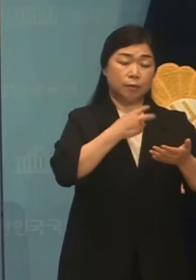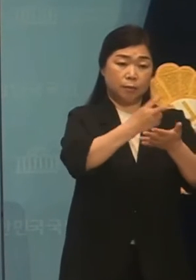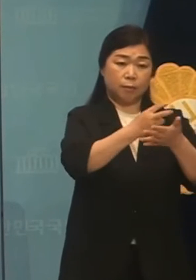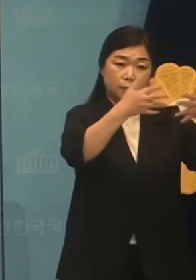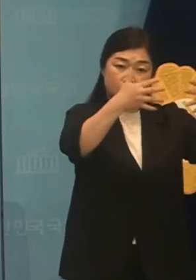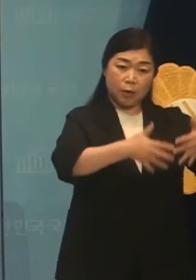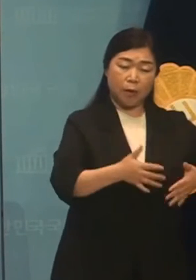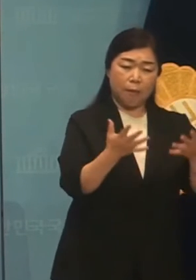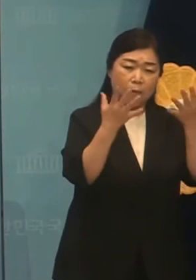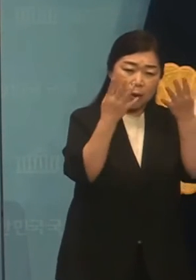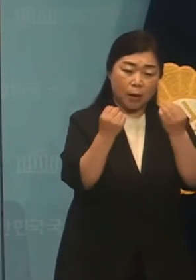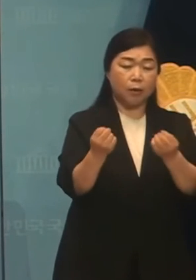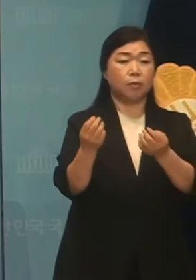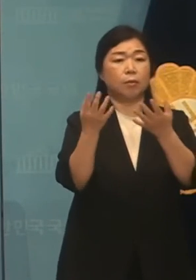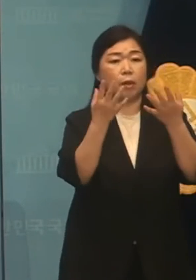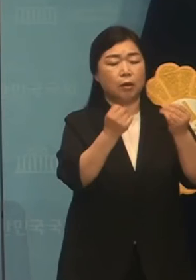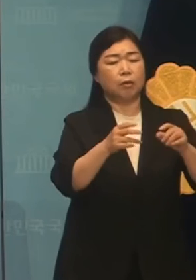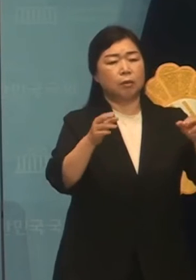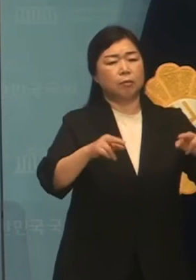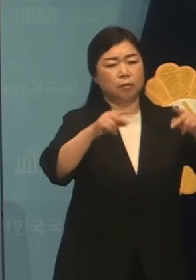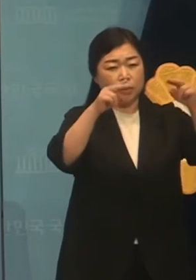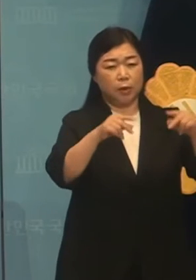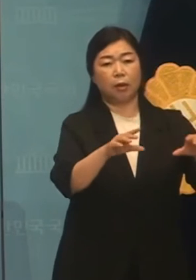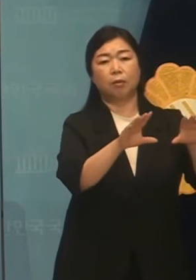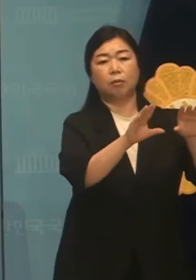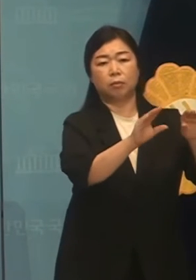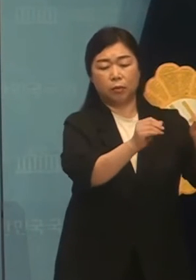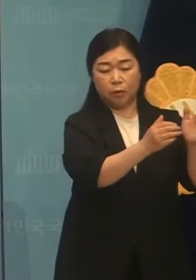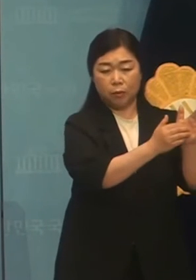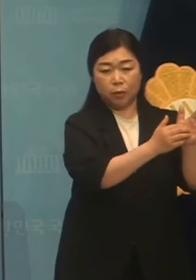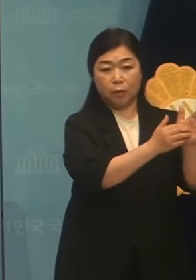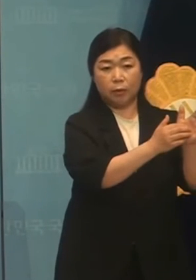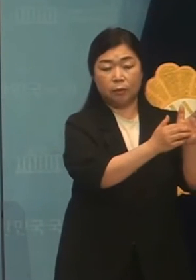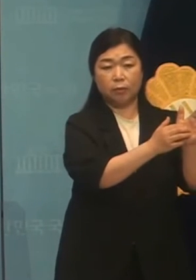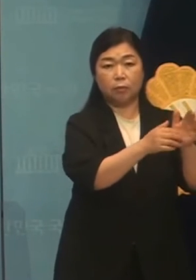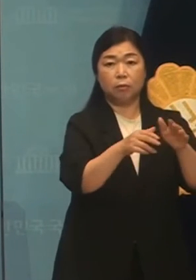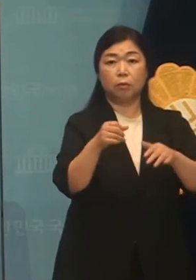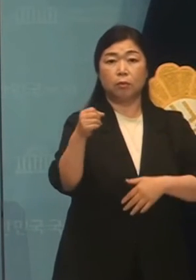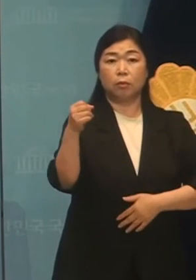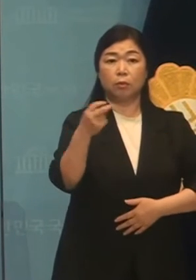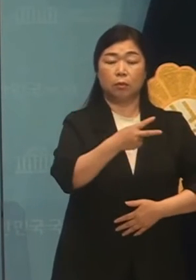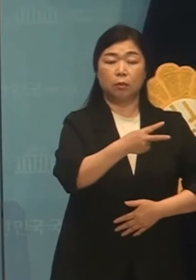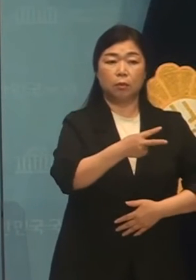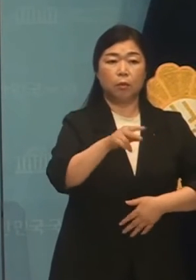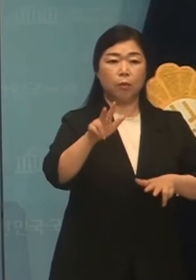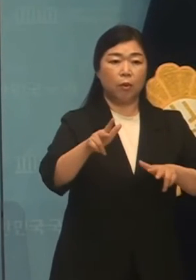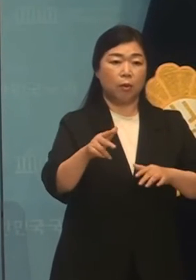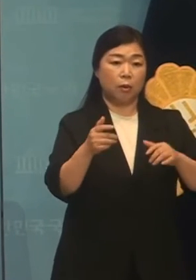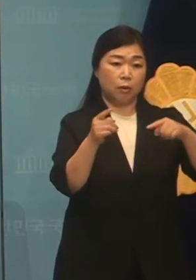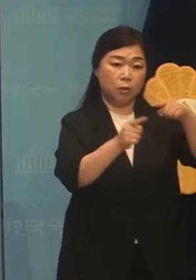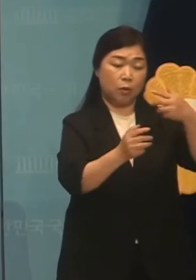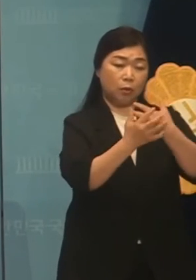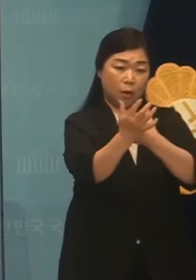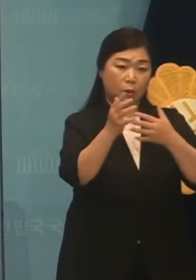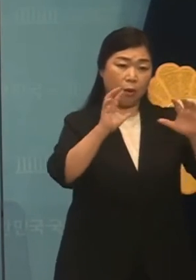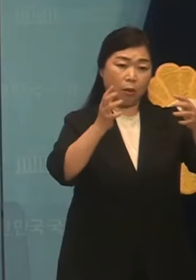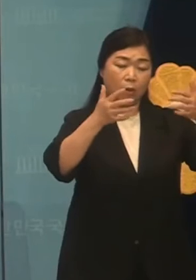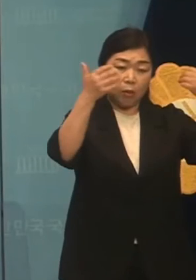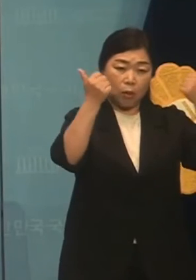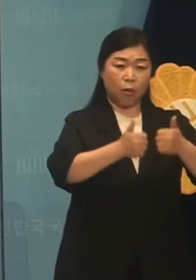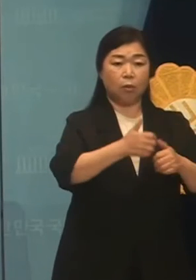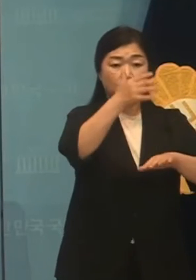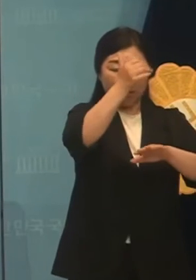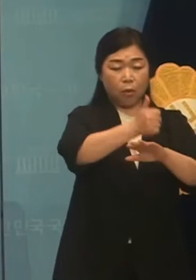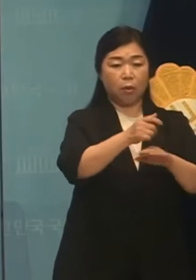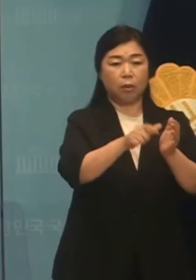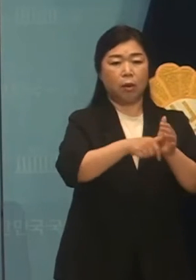벌어지고 있는 수많은 논쟁은 이제 중단해야 된다고 생각합니다. 그리고 이번 전당대회 결과